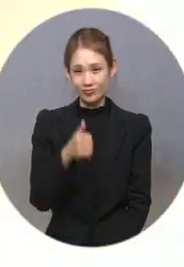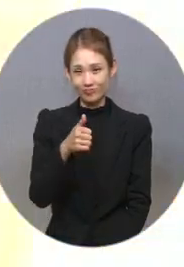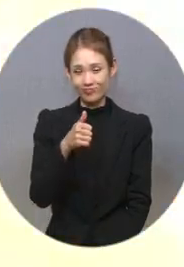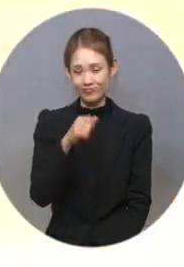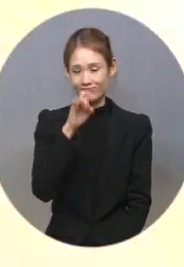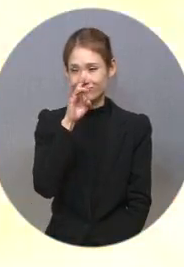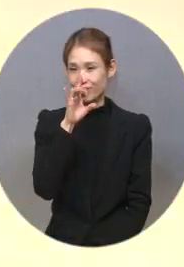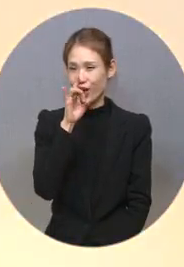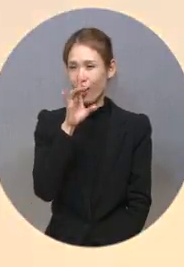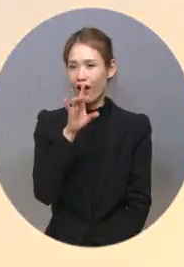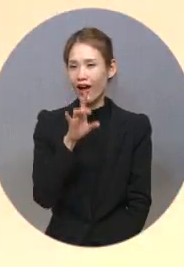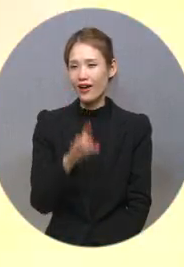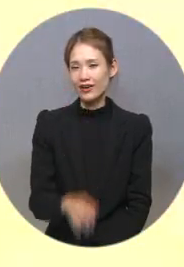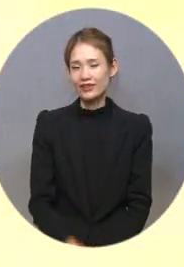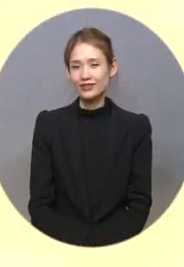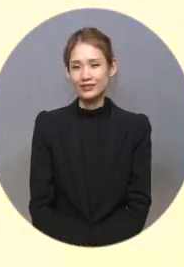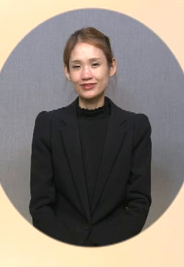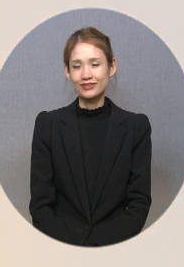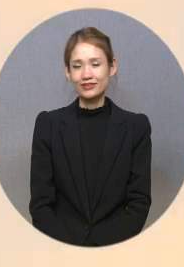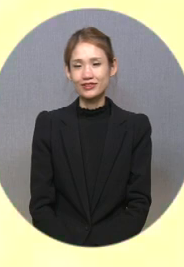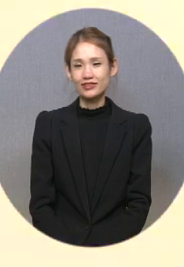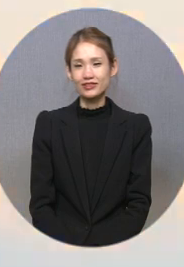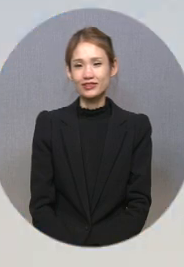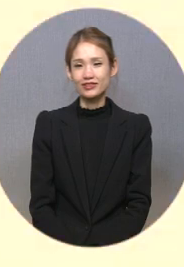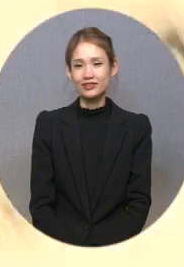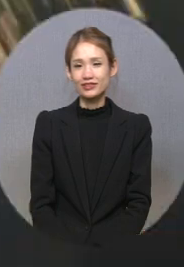굿샷. 안 된다. 수야.